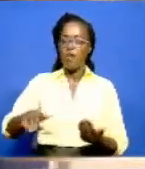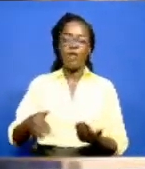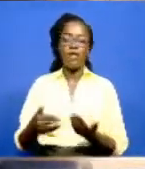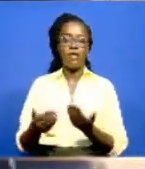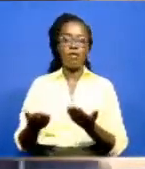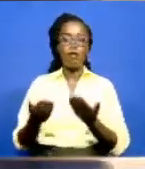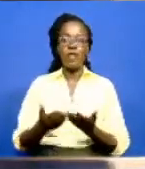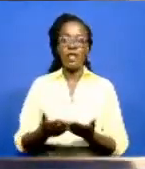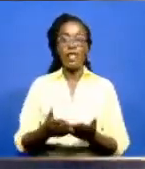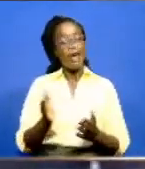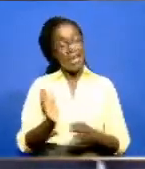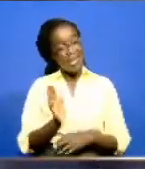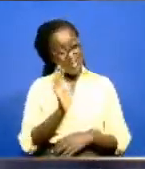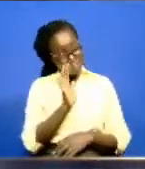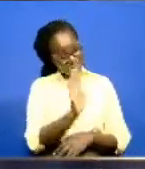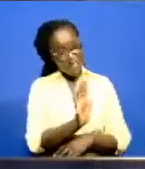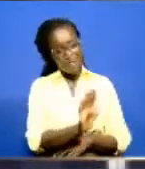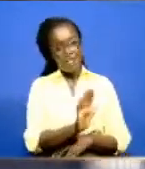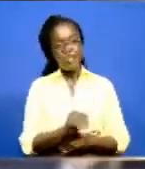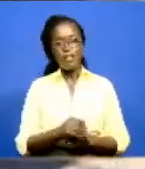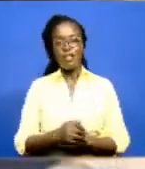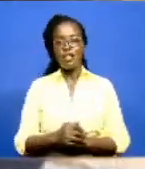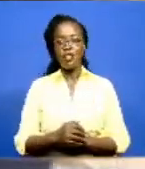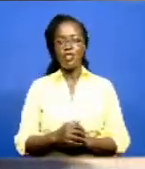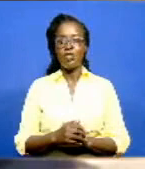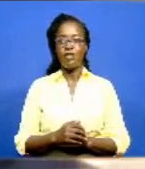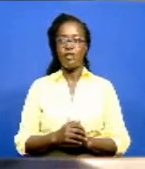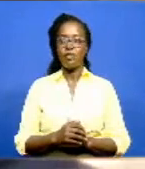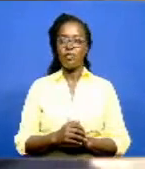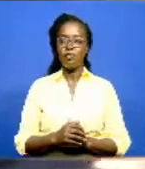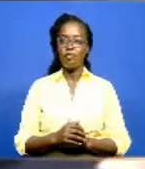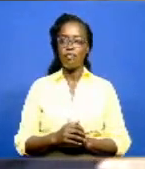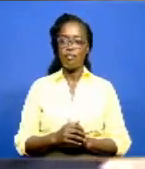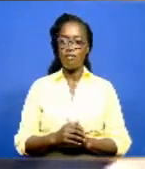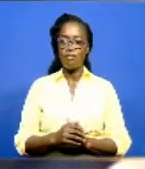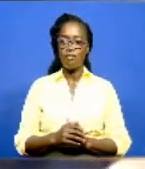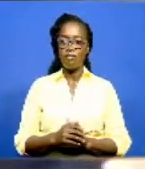Wale wengine watabaki kuleta janja na tumbua.